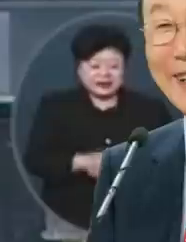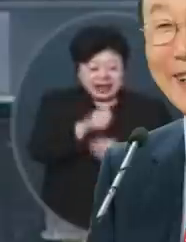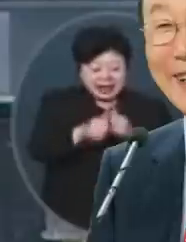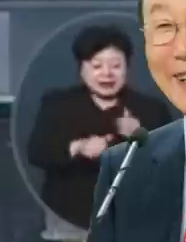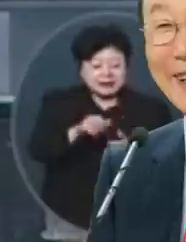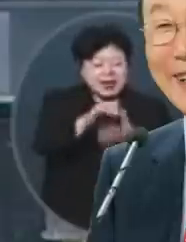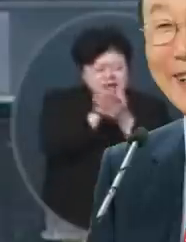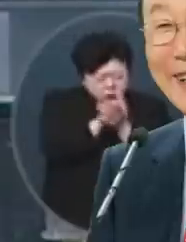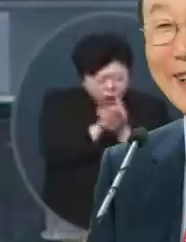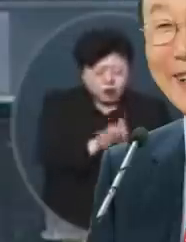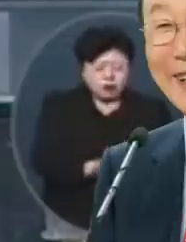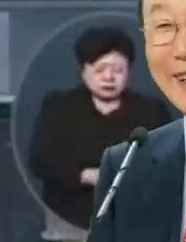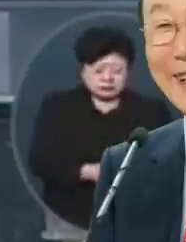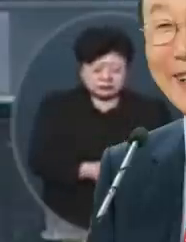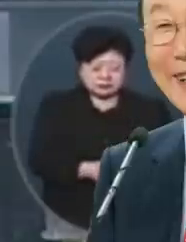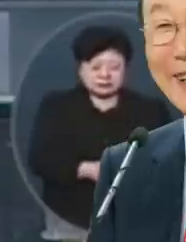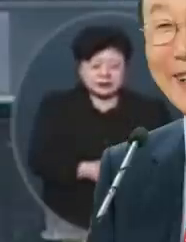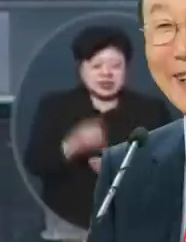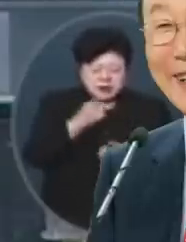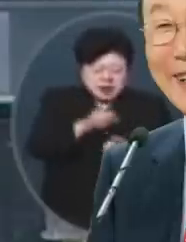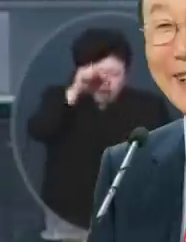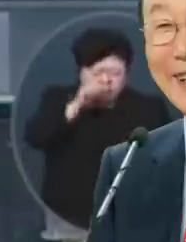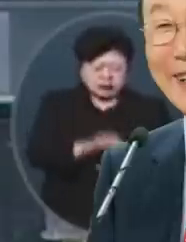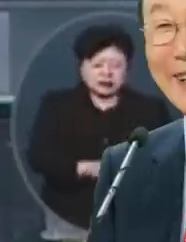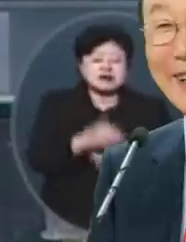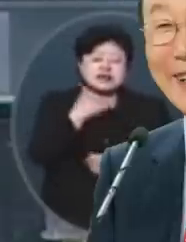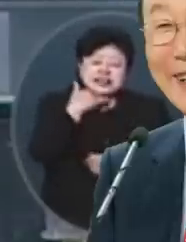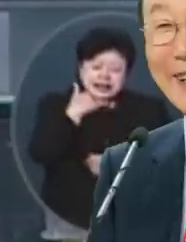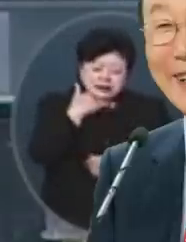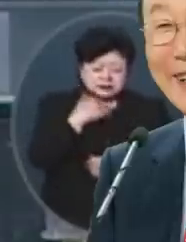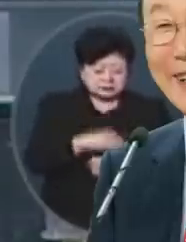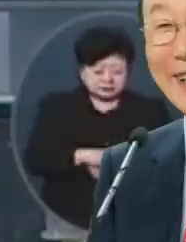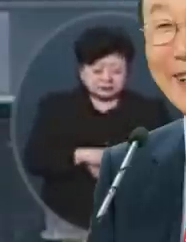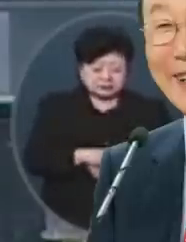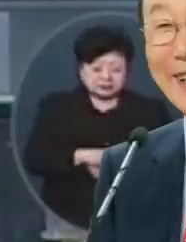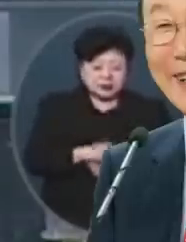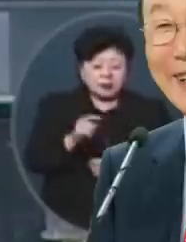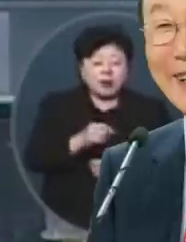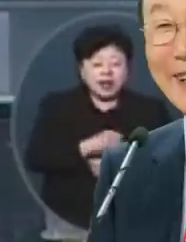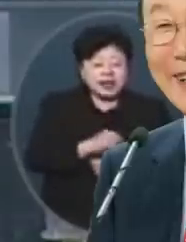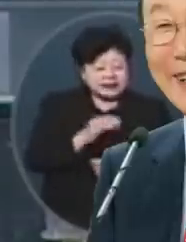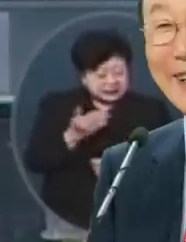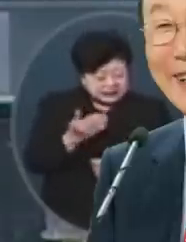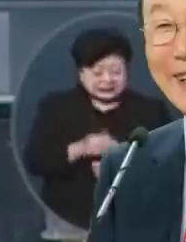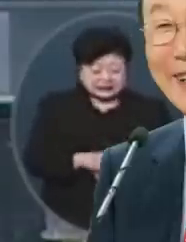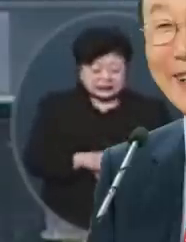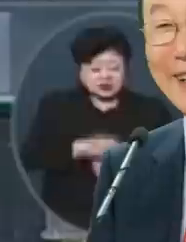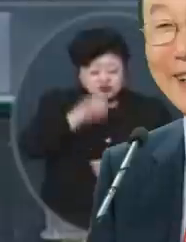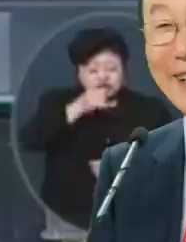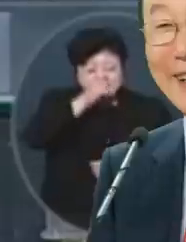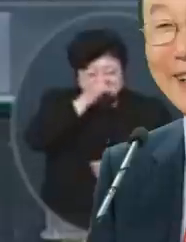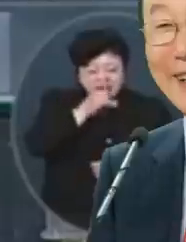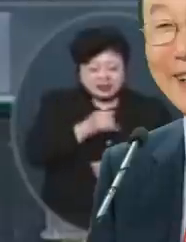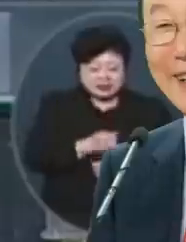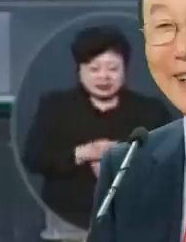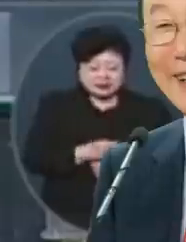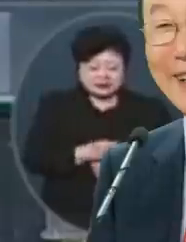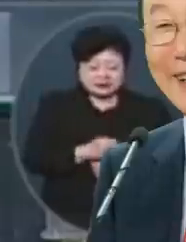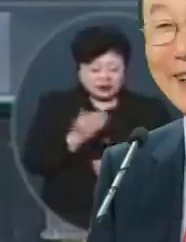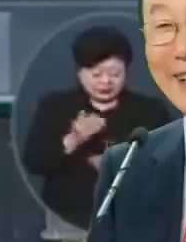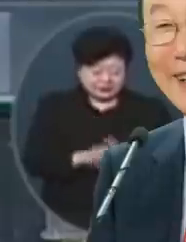하나님 앞에 기도하고 입을 넓게 열고 기다리면 무엇을 해야 되겠다는 꿈이 임하여